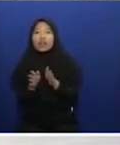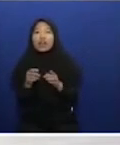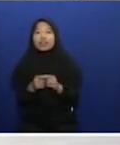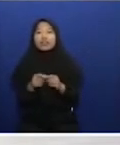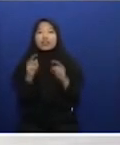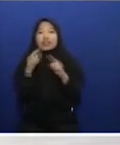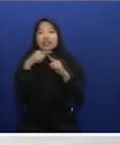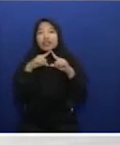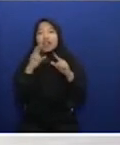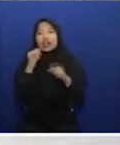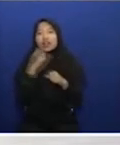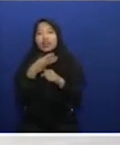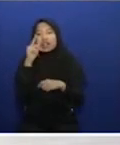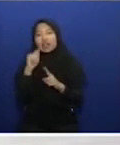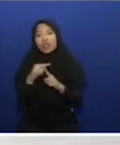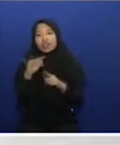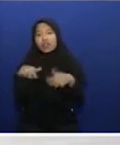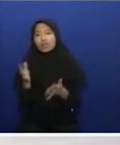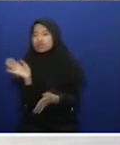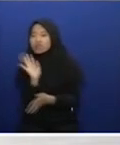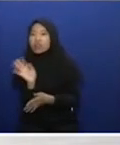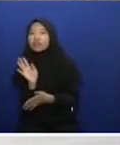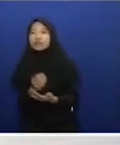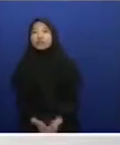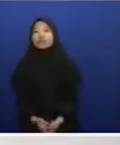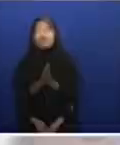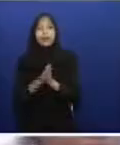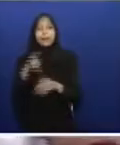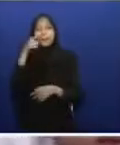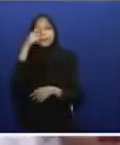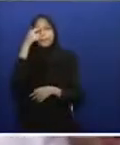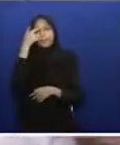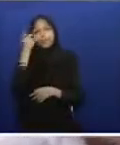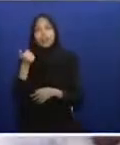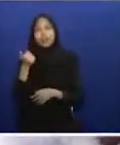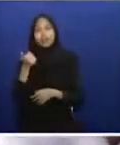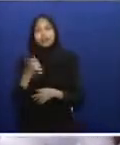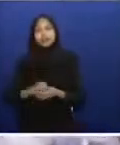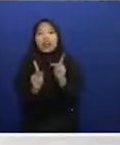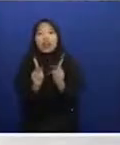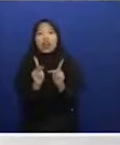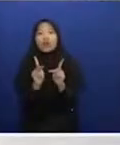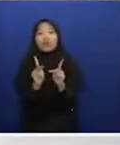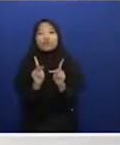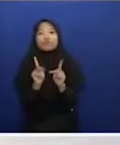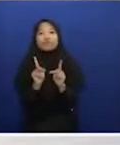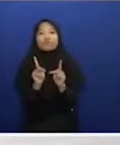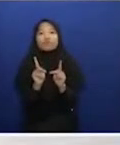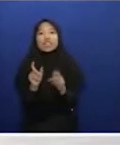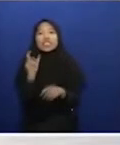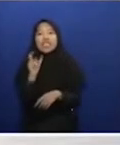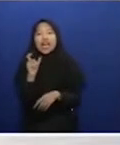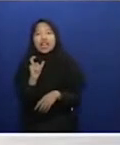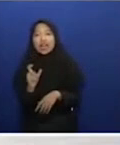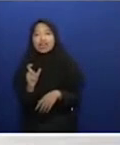investasi mencapai 1.400 triliun di 2023. Investasi ini masuk untuk bagaimana